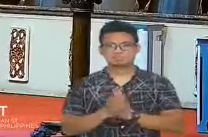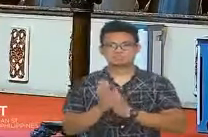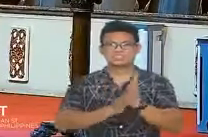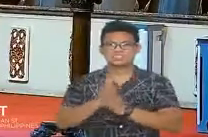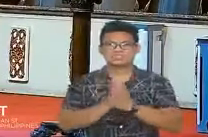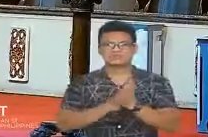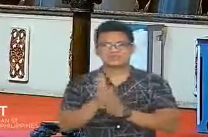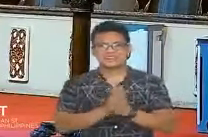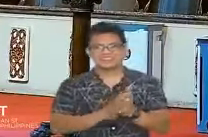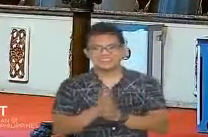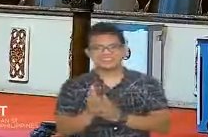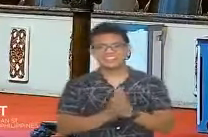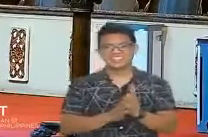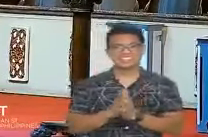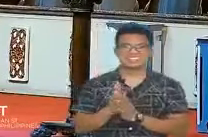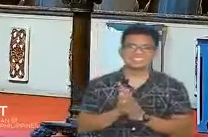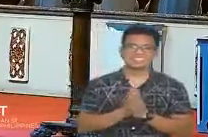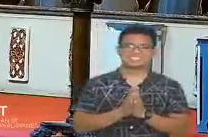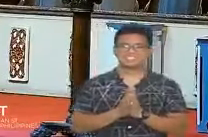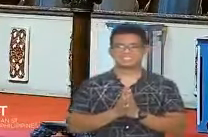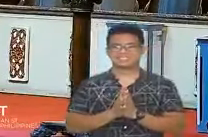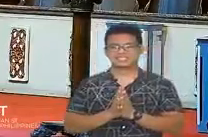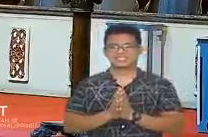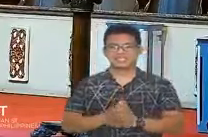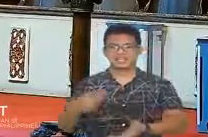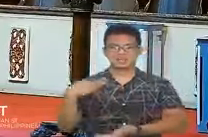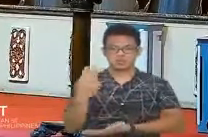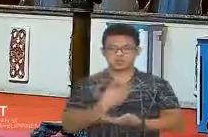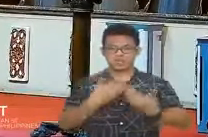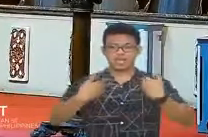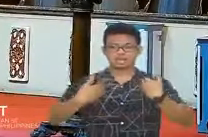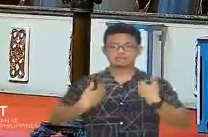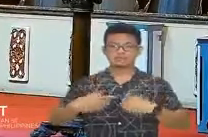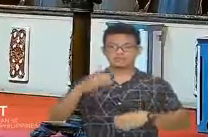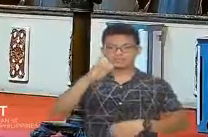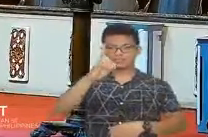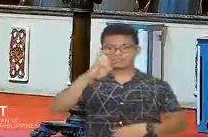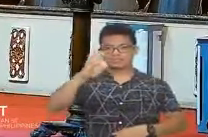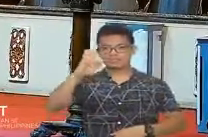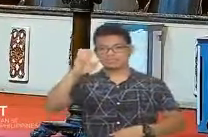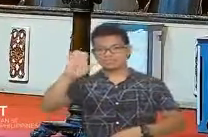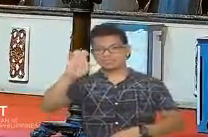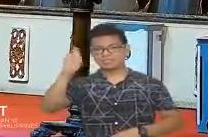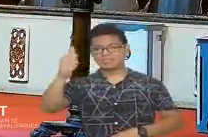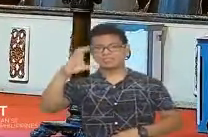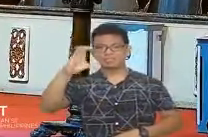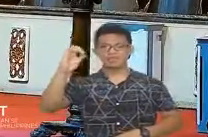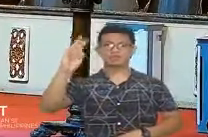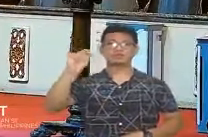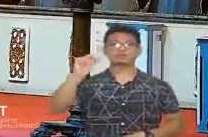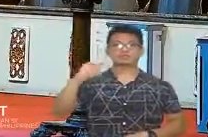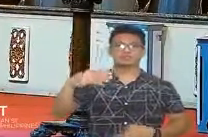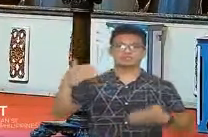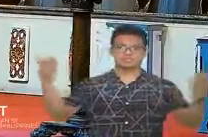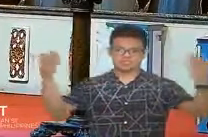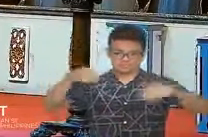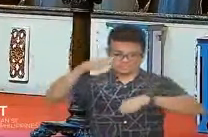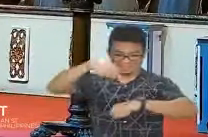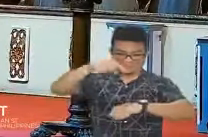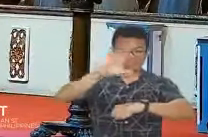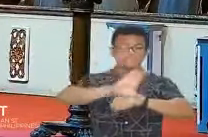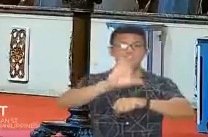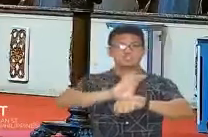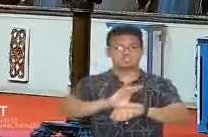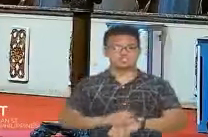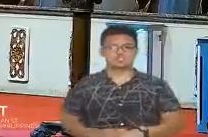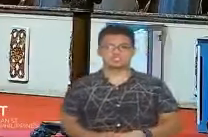Kay kugihan naman. Nice Brother Sibunga. Brother Sibunga, kugihan ni, kugihan. Kaya wa